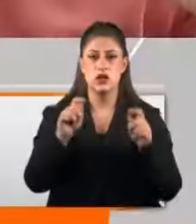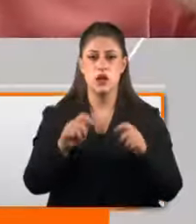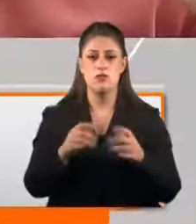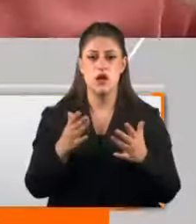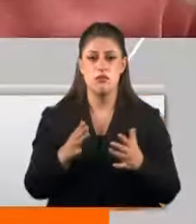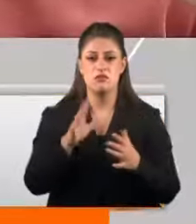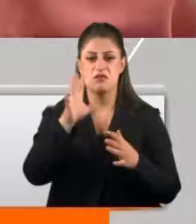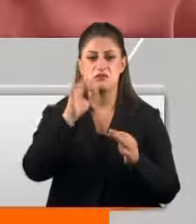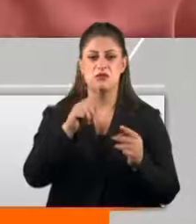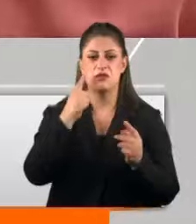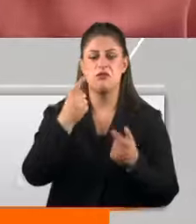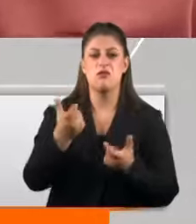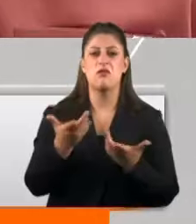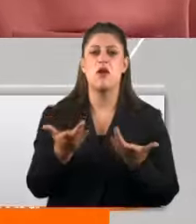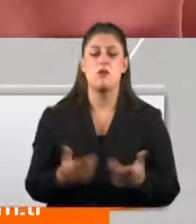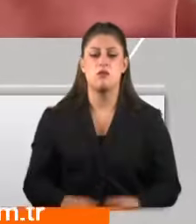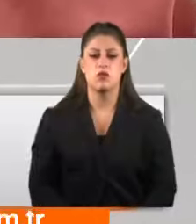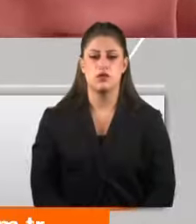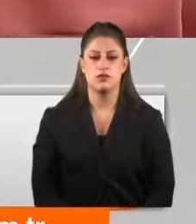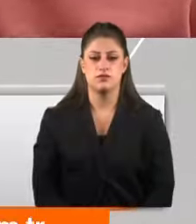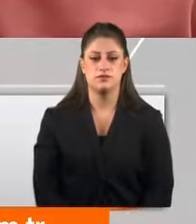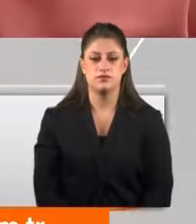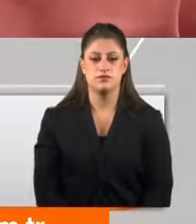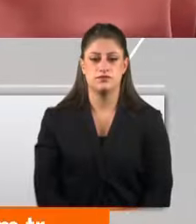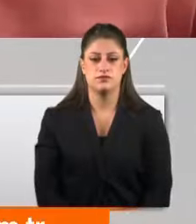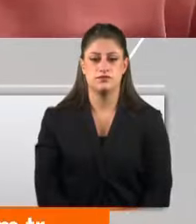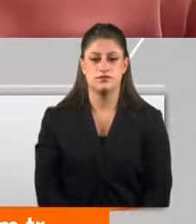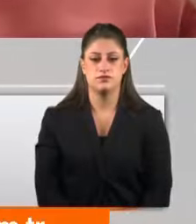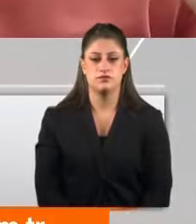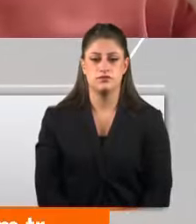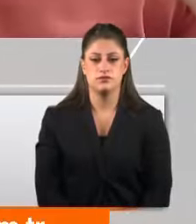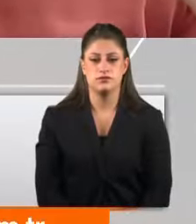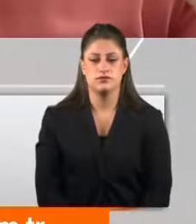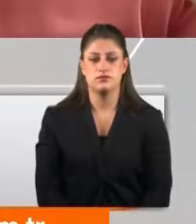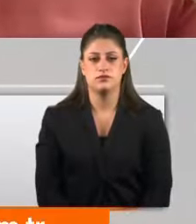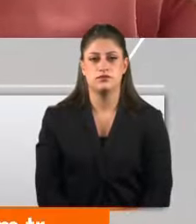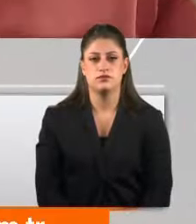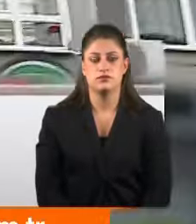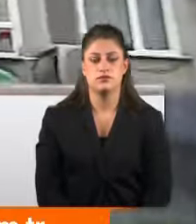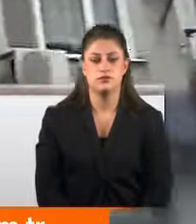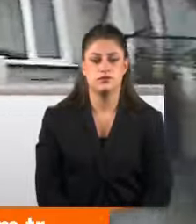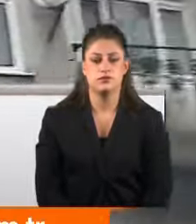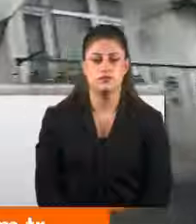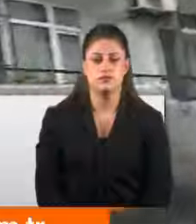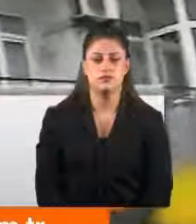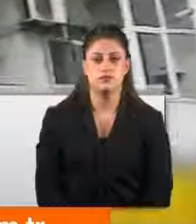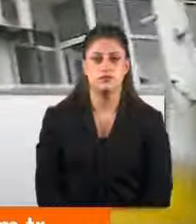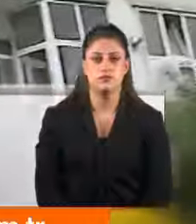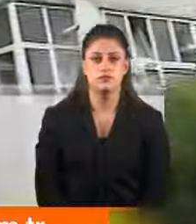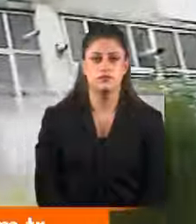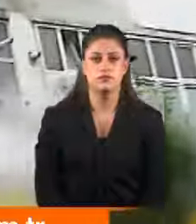İki kişi kabul ettik yapalım diye ama diğer bina sakinleri kabul etmedi.